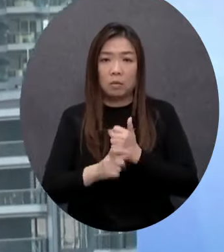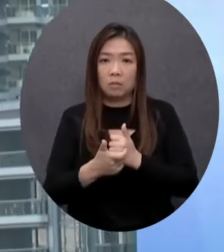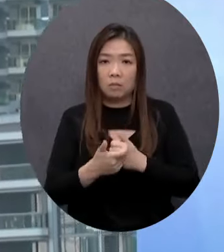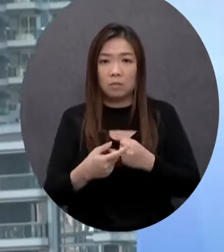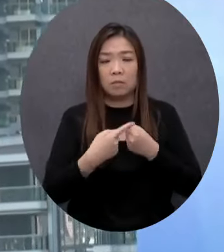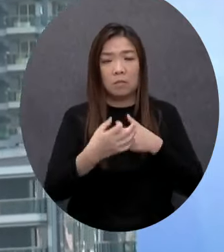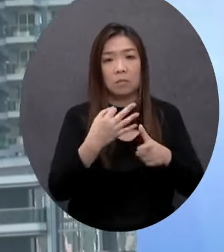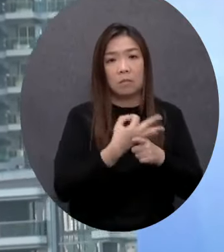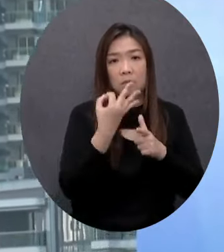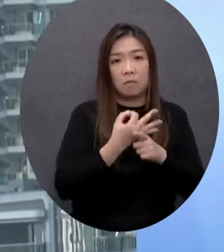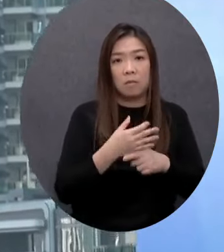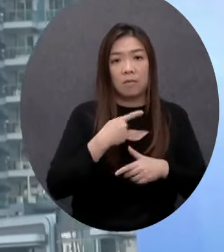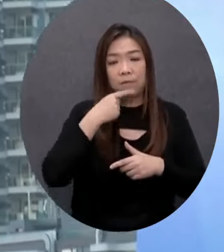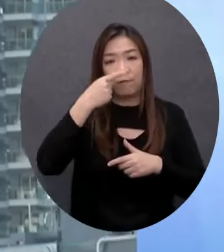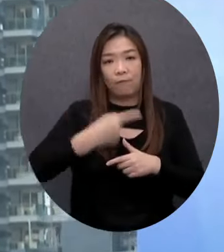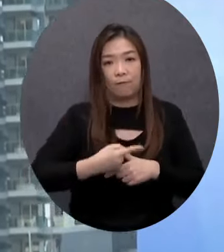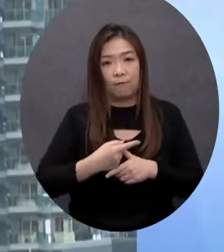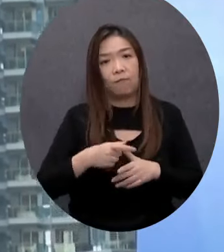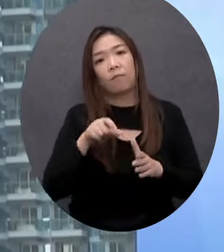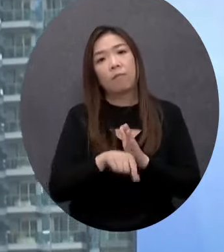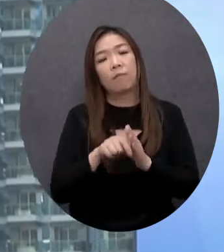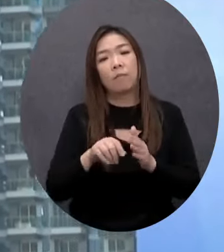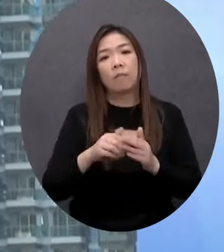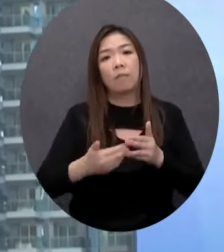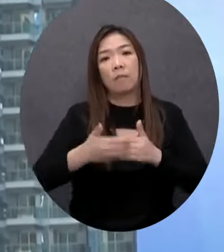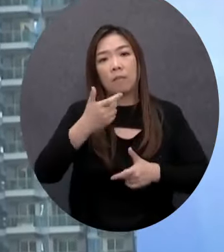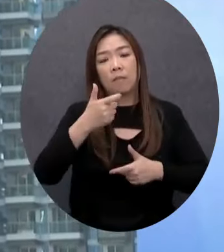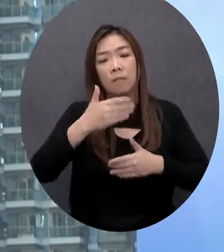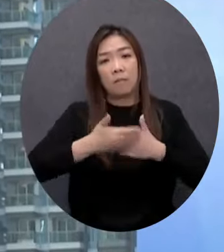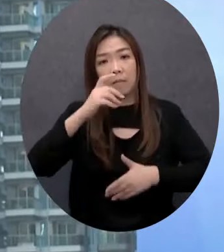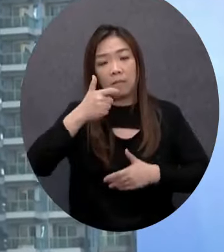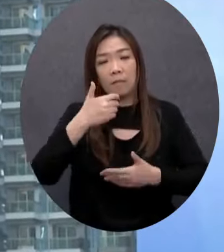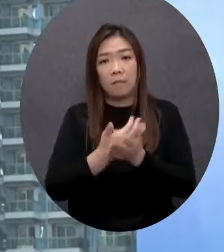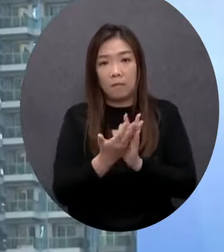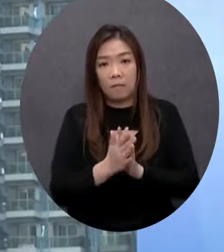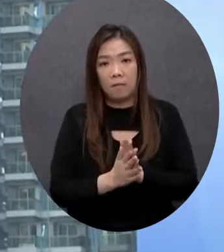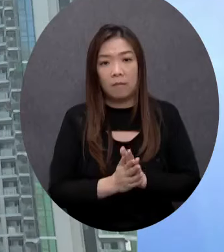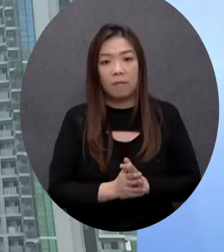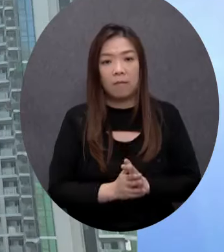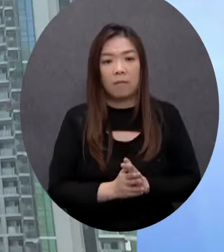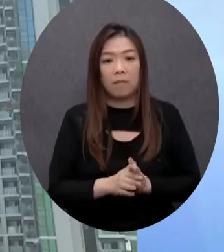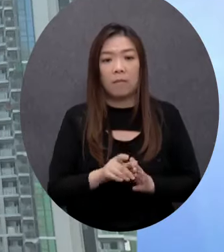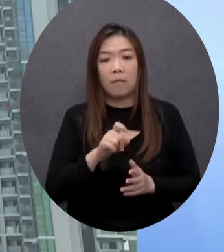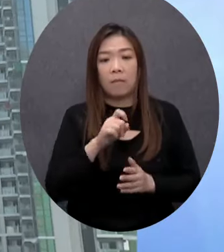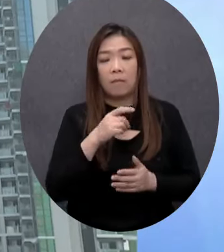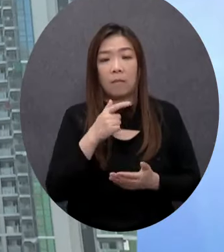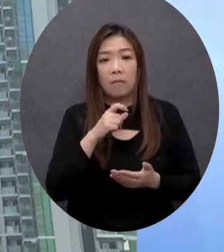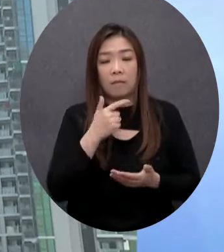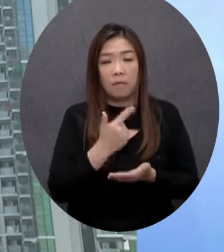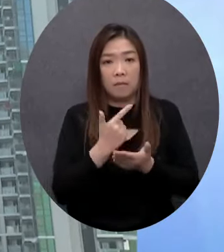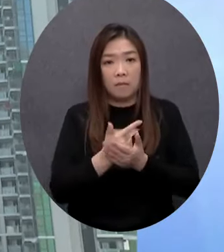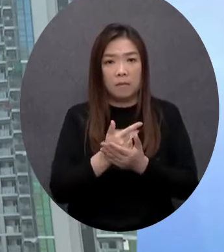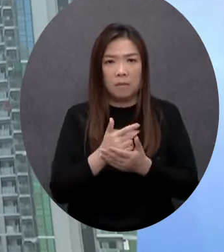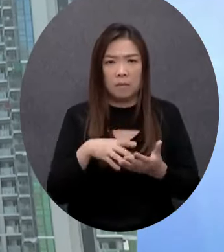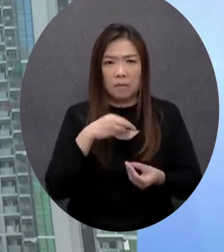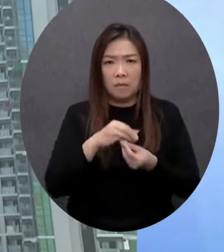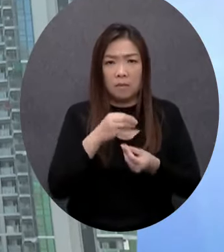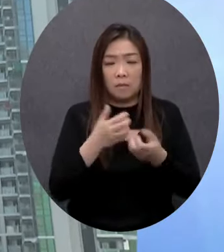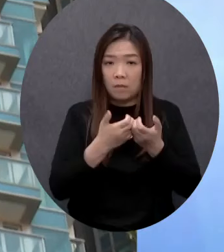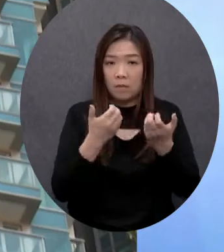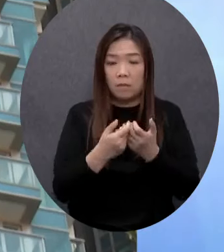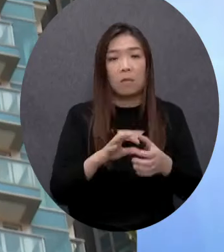負資產突破30,000宗，創20年新高，余偉文就認為負資產主要並不是關注負資產數